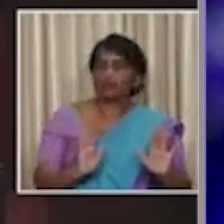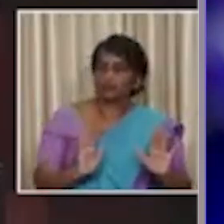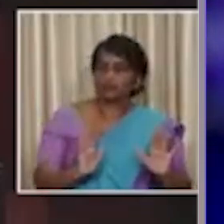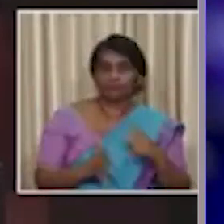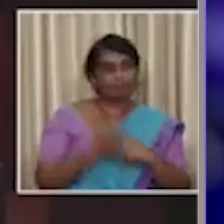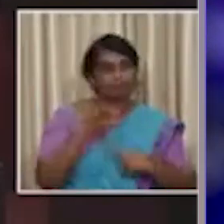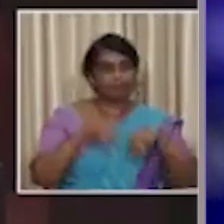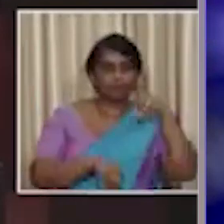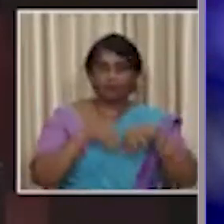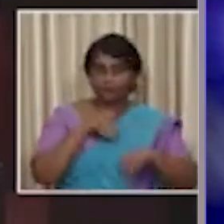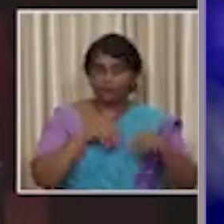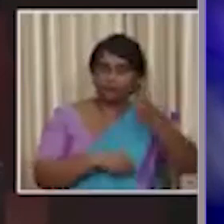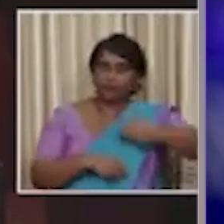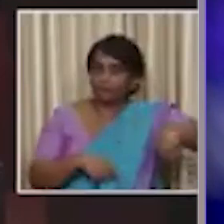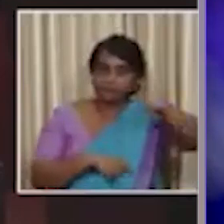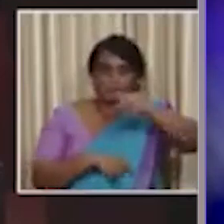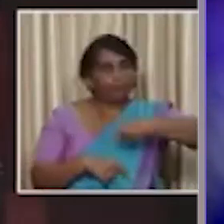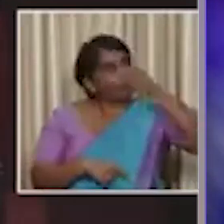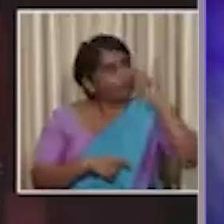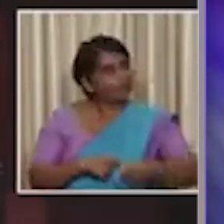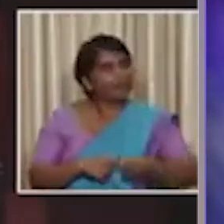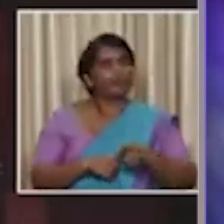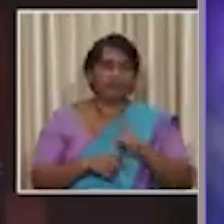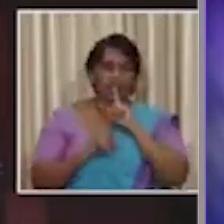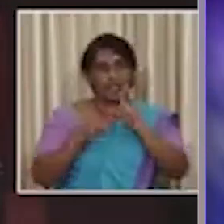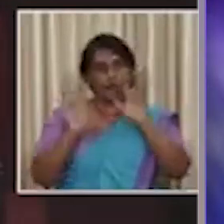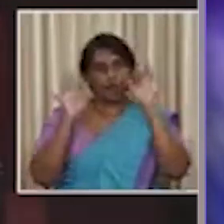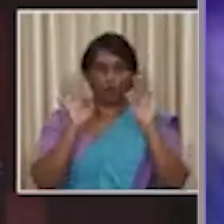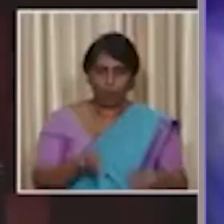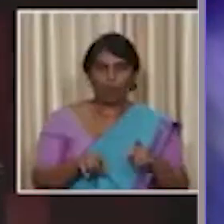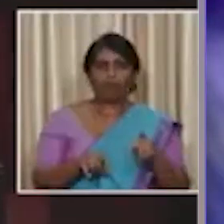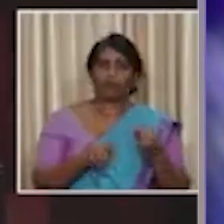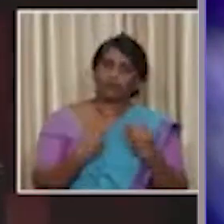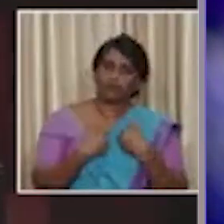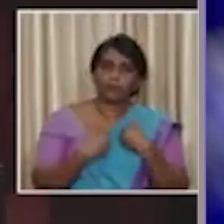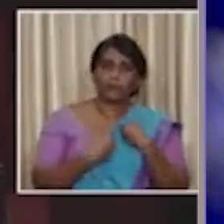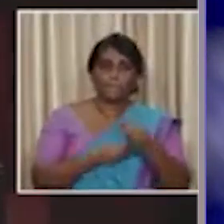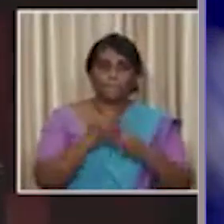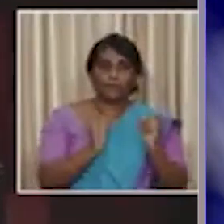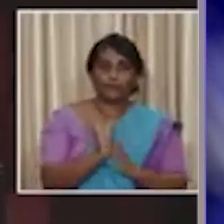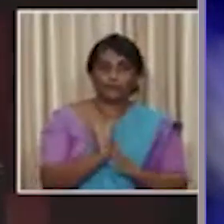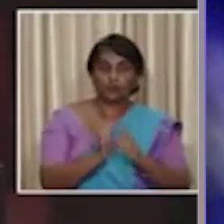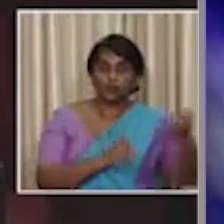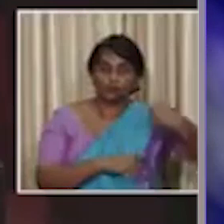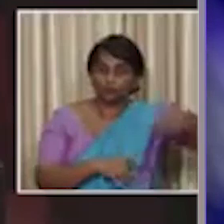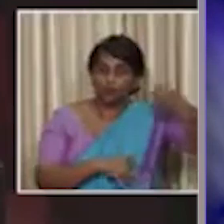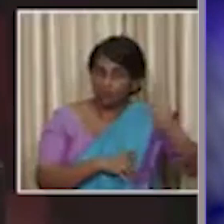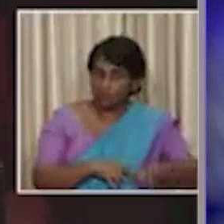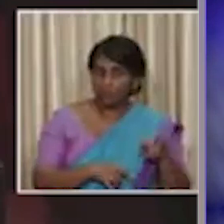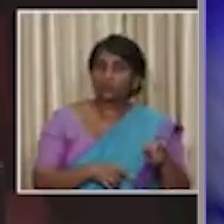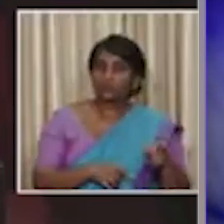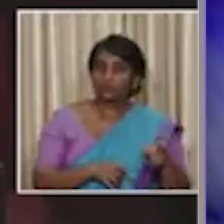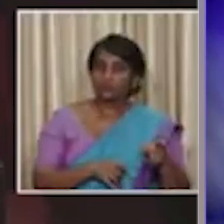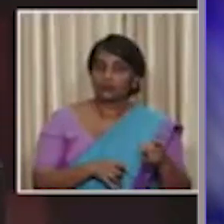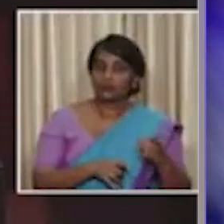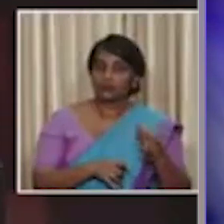கொண்டு நீதிமன்றத்தை பயன்படுத்தி நாட்டின் பொருளாதார கொலைகாரர்களை யார் என்பதை நிரூபிக்க முடிந்துள்ளது. இதனை வெளிப்படுத்த